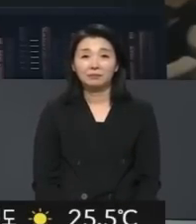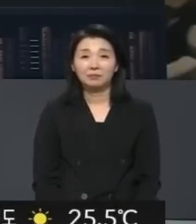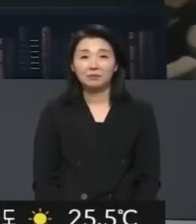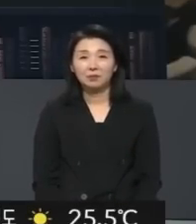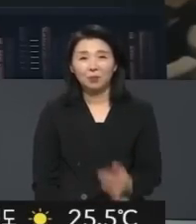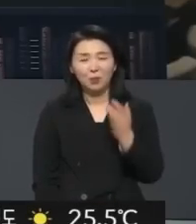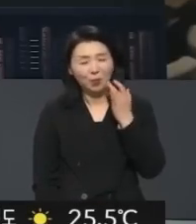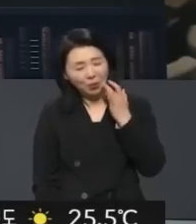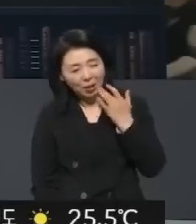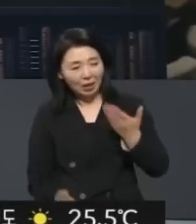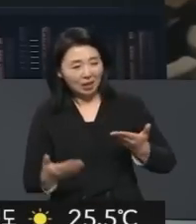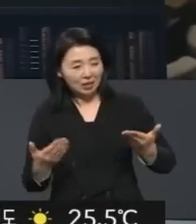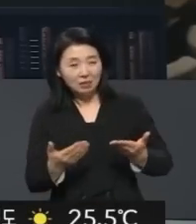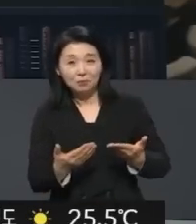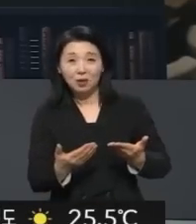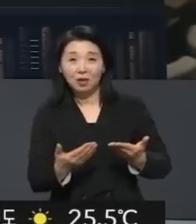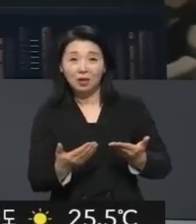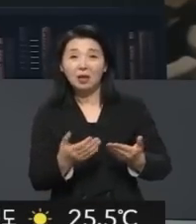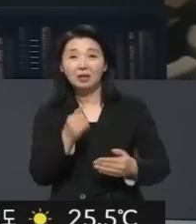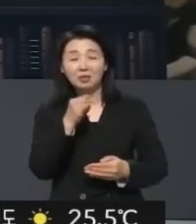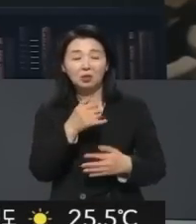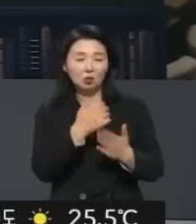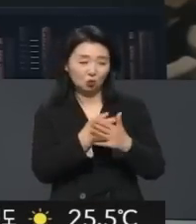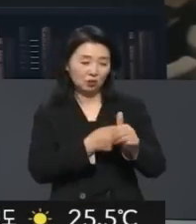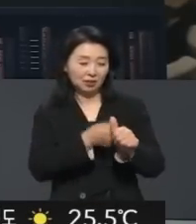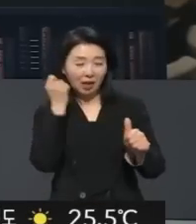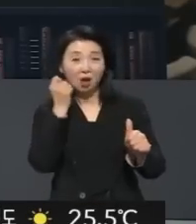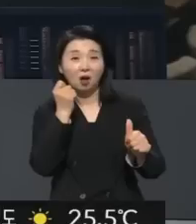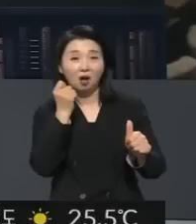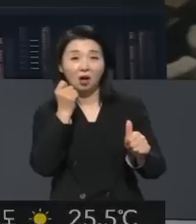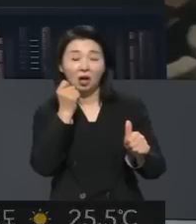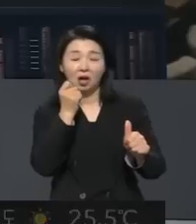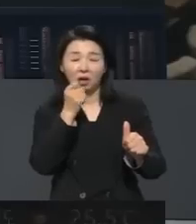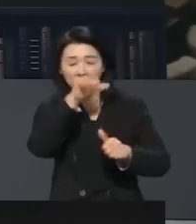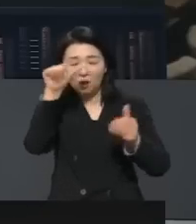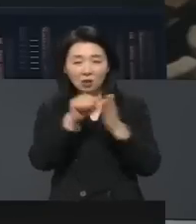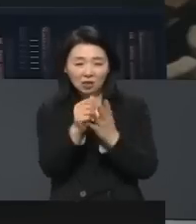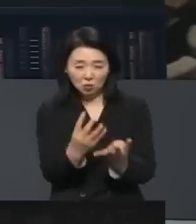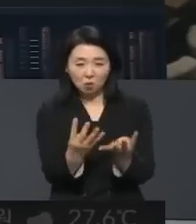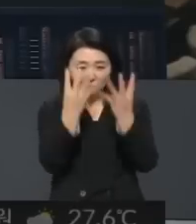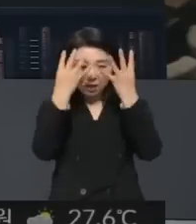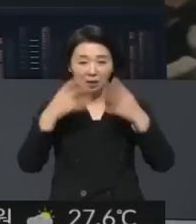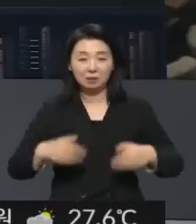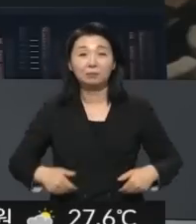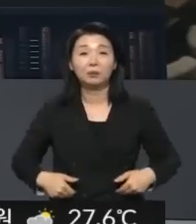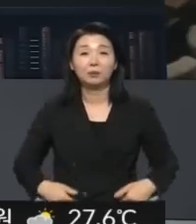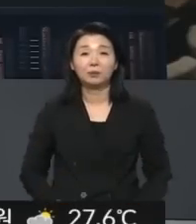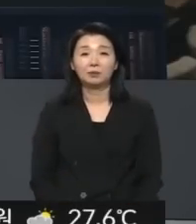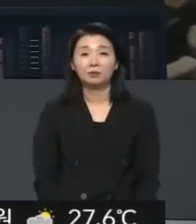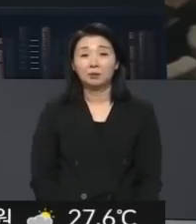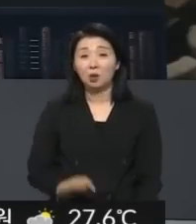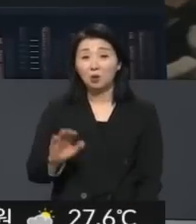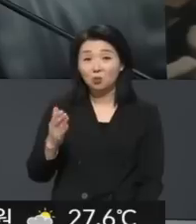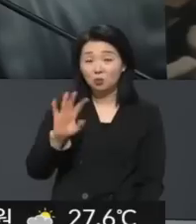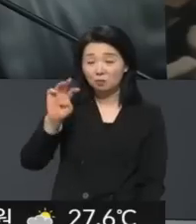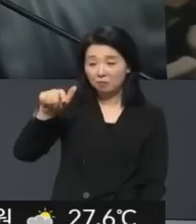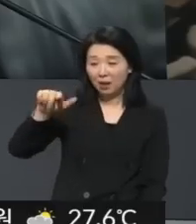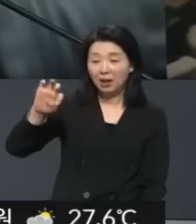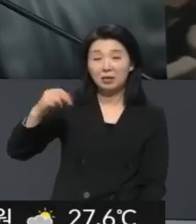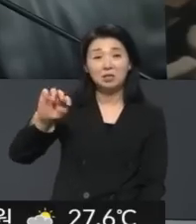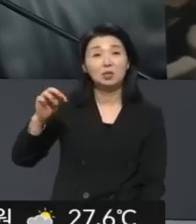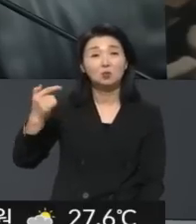수괴 임무에 종사한 자는 사형 혹은 무기징역에 처한다 이렇게 명시가 되어 있는데요. 최근